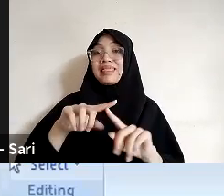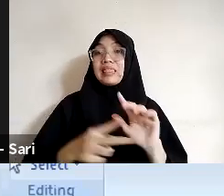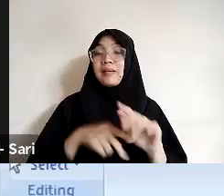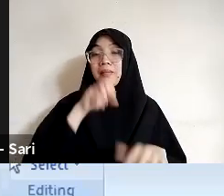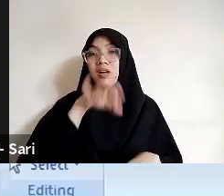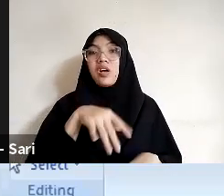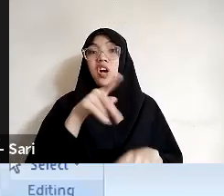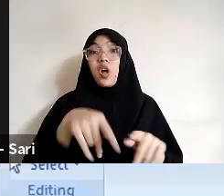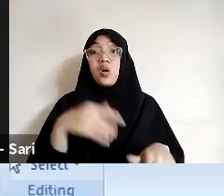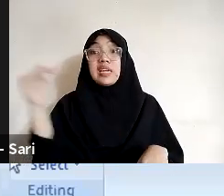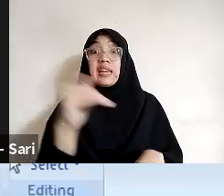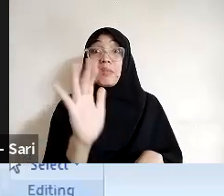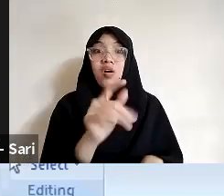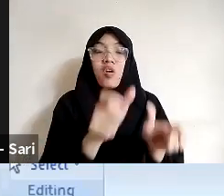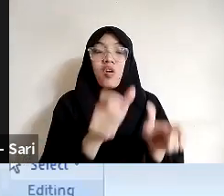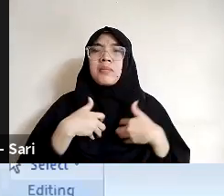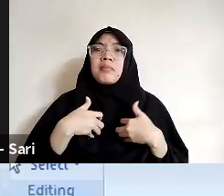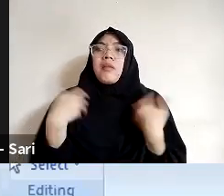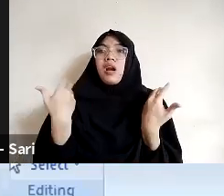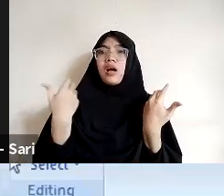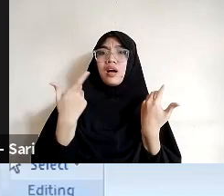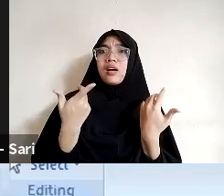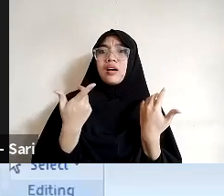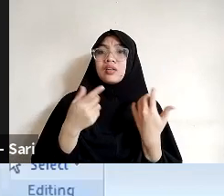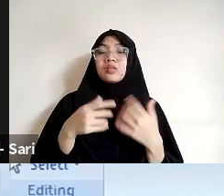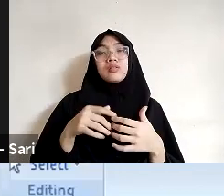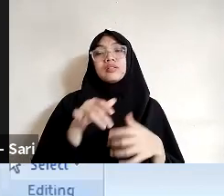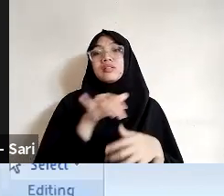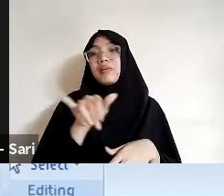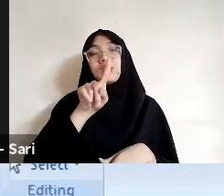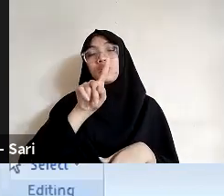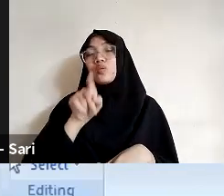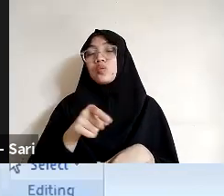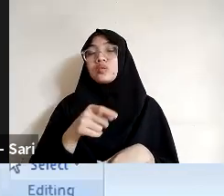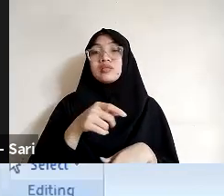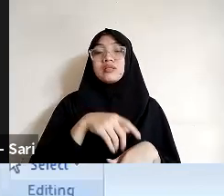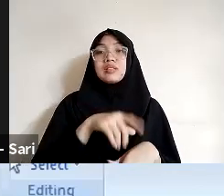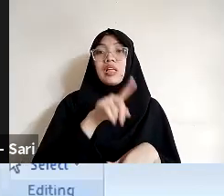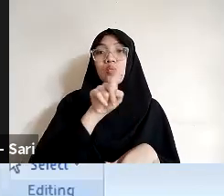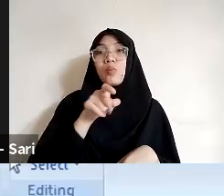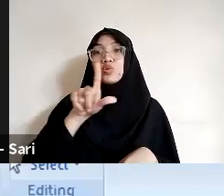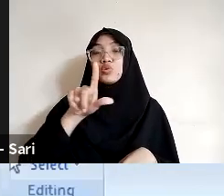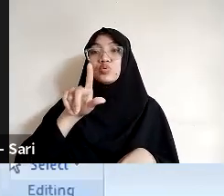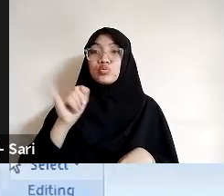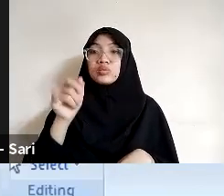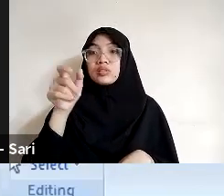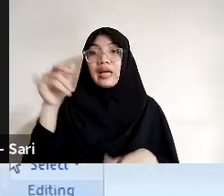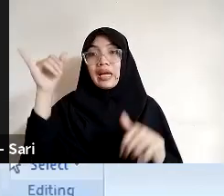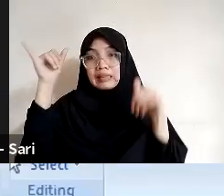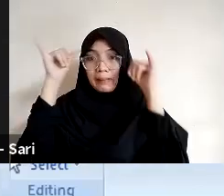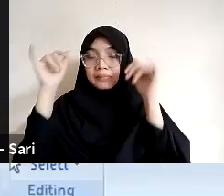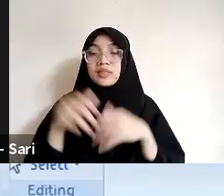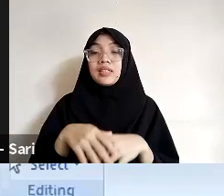marah. Dan itu setara 1,7 juta ekor setahun. Nah, poinnya, ini dari kata data,